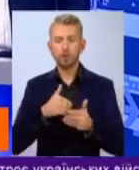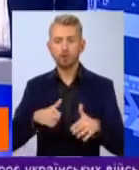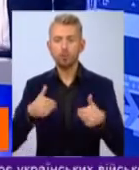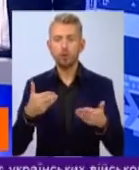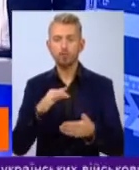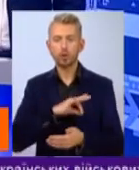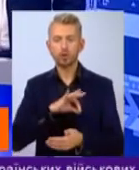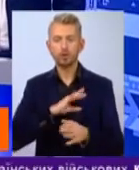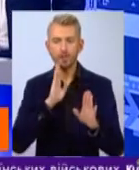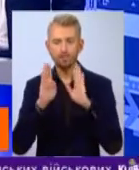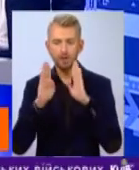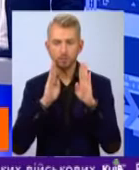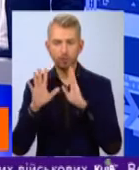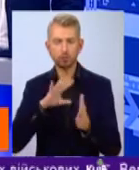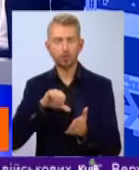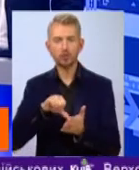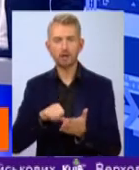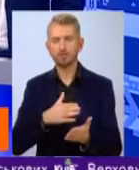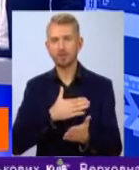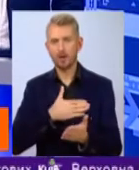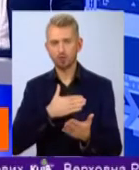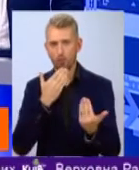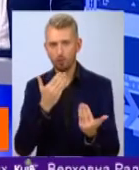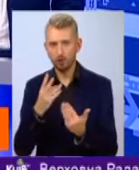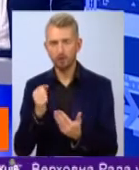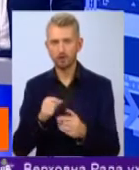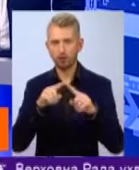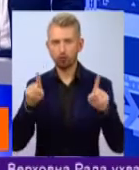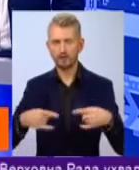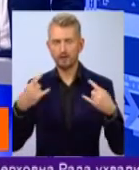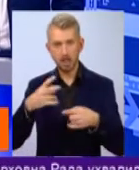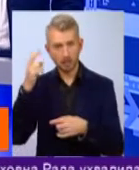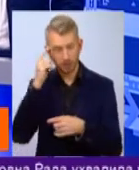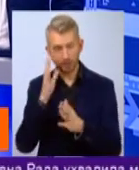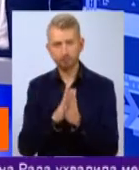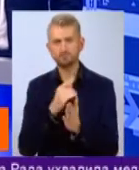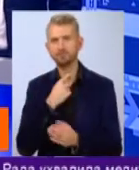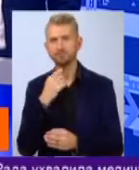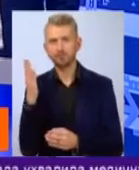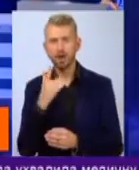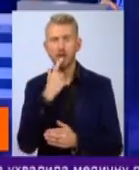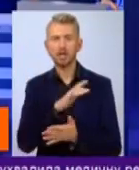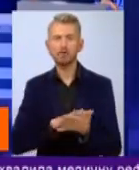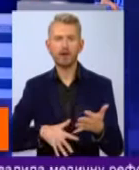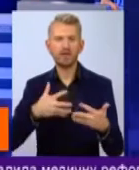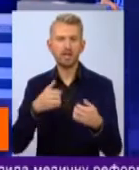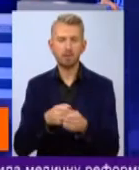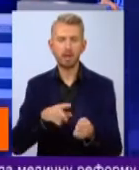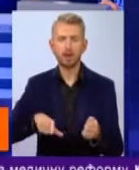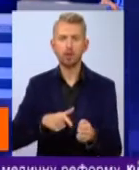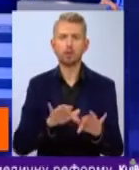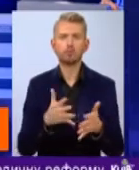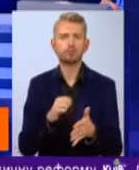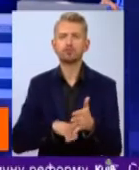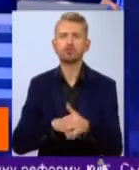пропонуємо користувачам Фейсбуку стати учасниками нашого опитування на сторінці телеканал «Київ». Проголосуйте, криваві ДТП на дорогах стаються